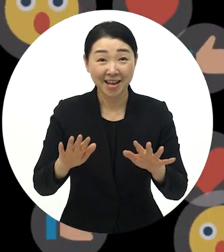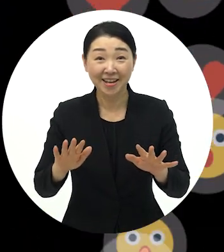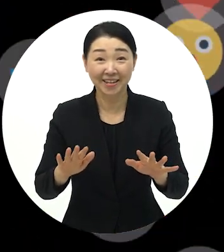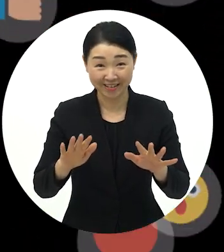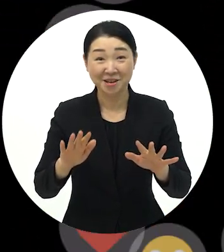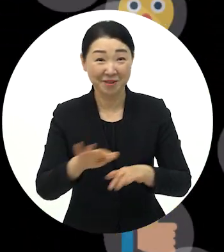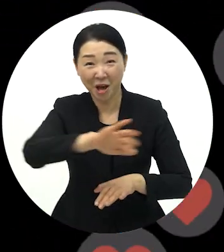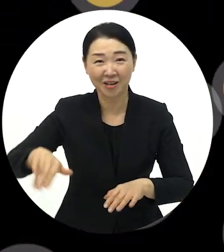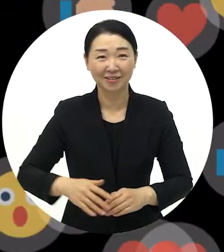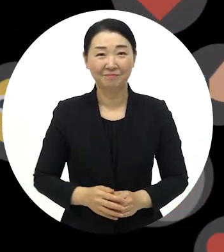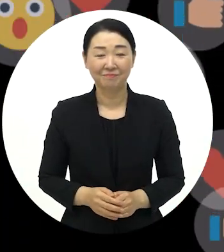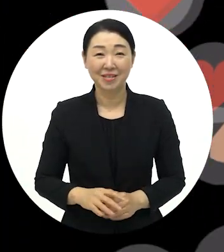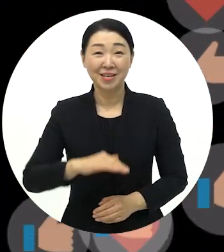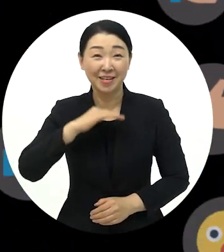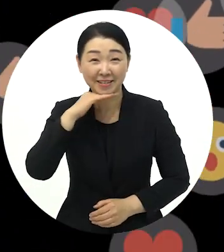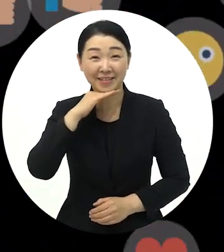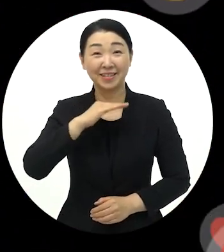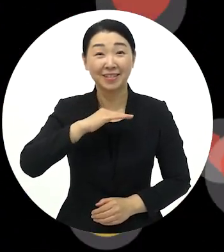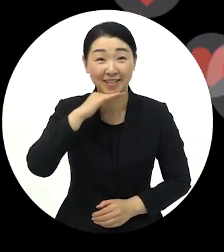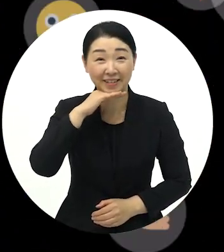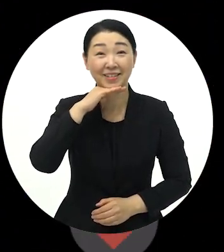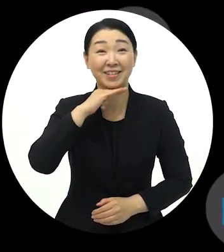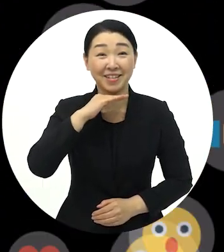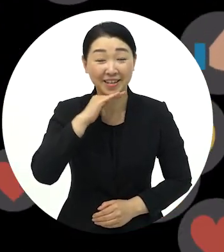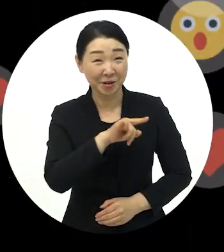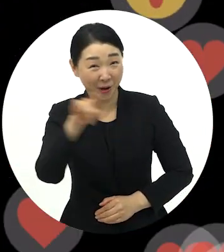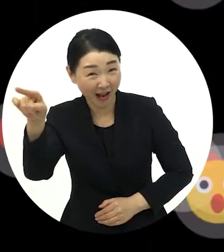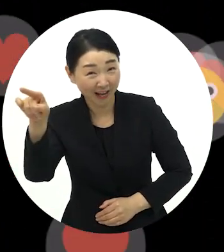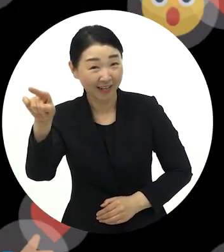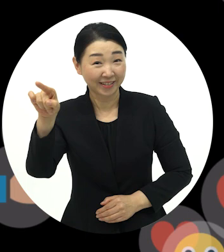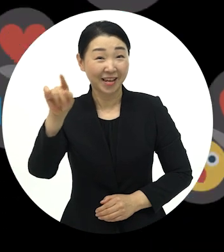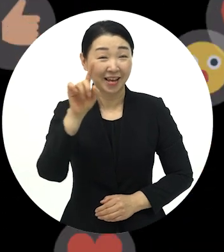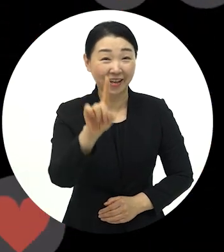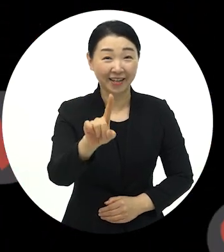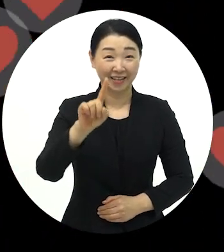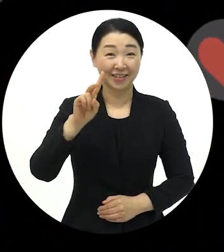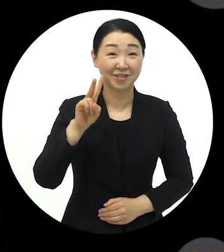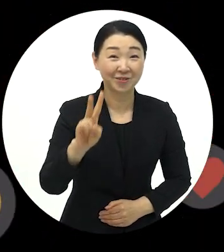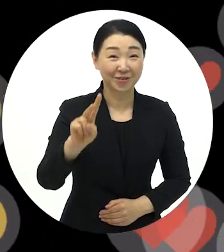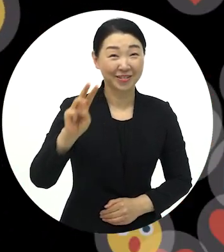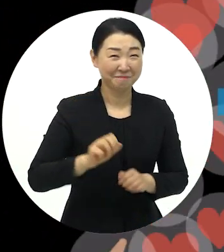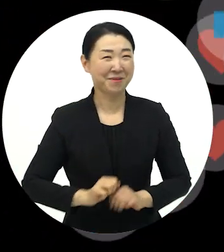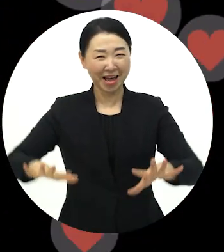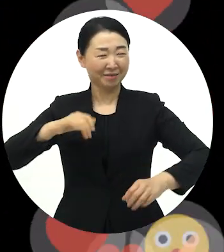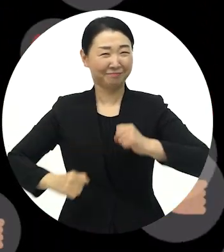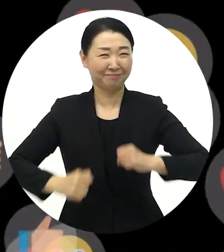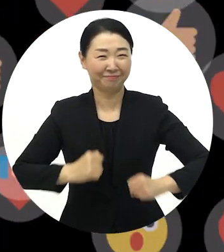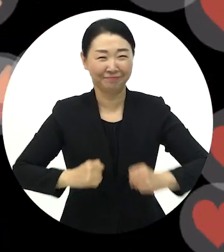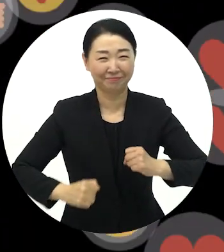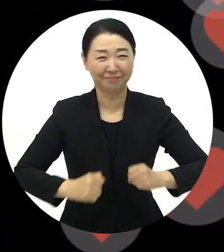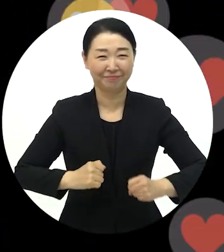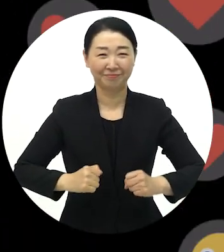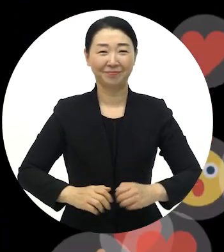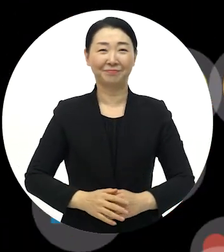오케이. 자 선배. 자 기다리고 오케이. 기다리고 오케이. 나 저기 갈 거야. 아, 하나 둘 셋 갔다.